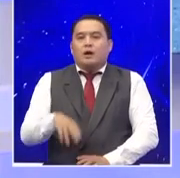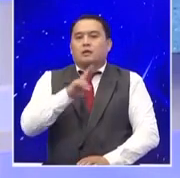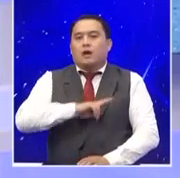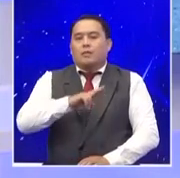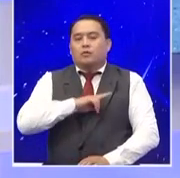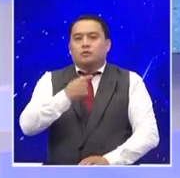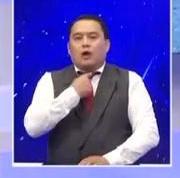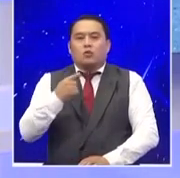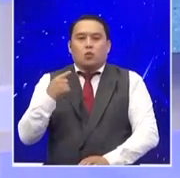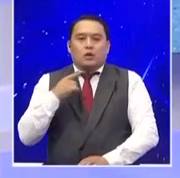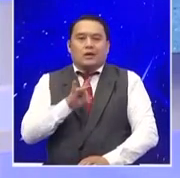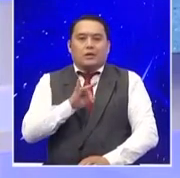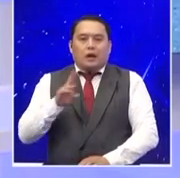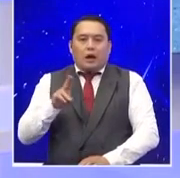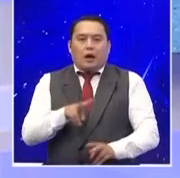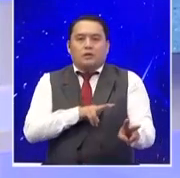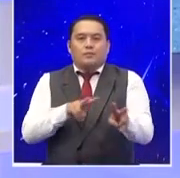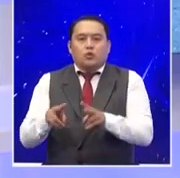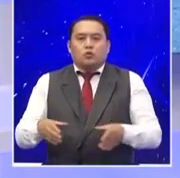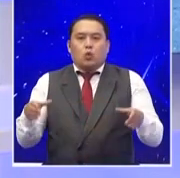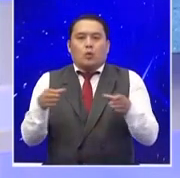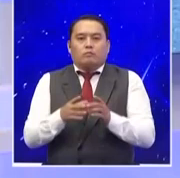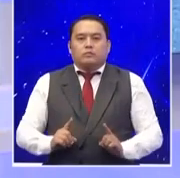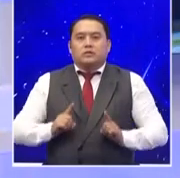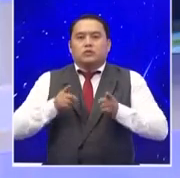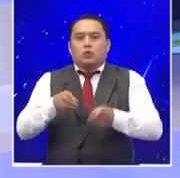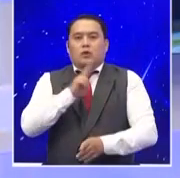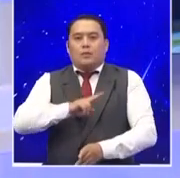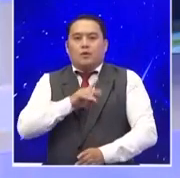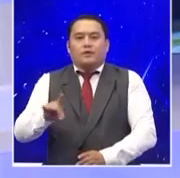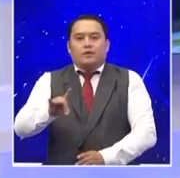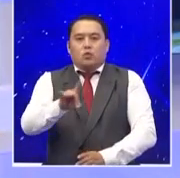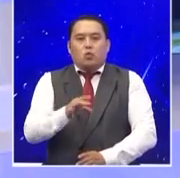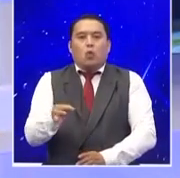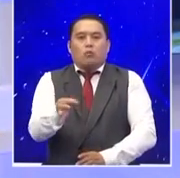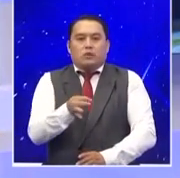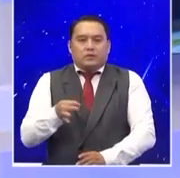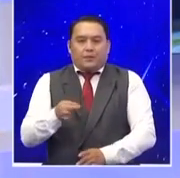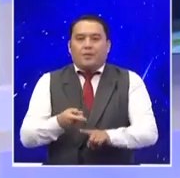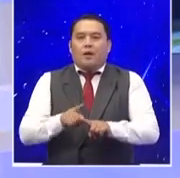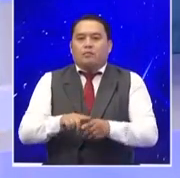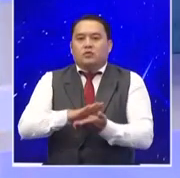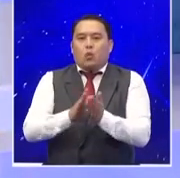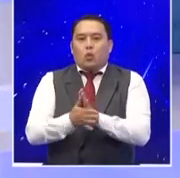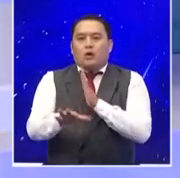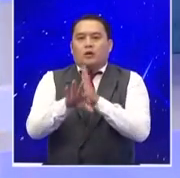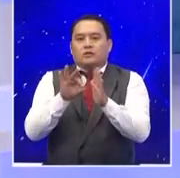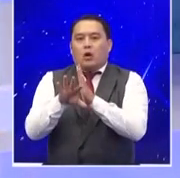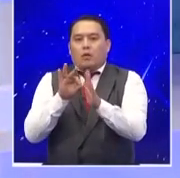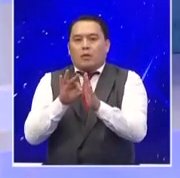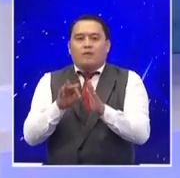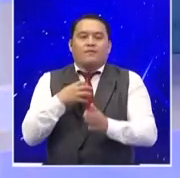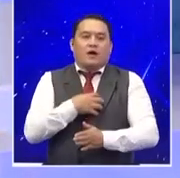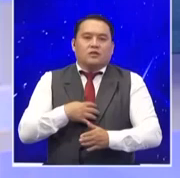Работавшая в Талдыкургане республиканская мониторинговая группа приступила к работе в регионах области. Для изучения положения выбираются точки с